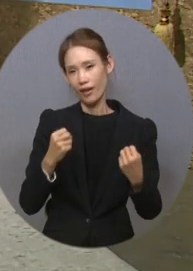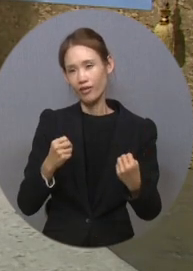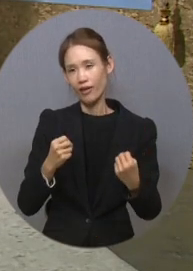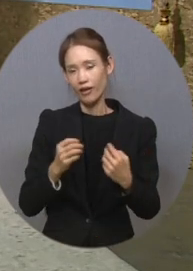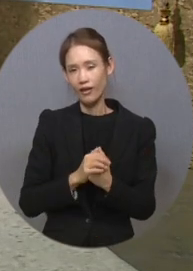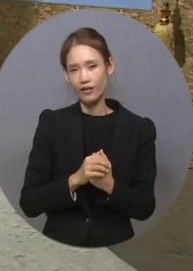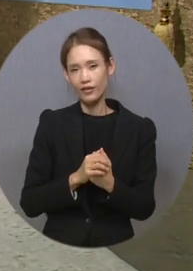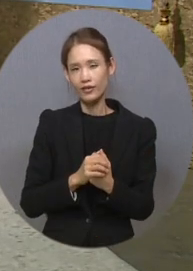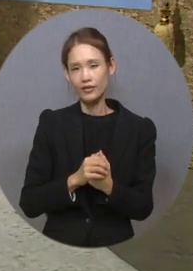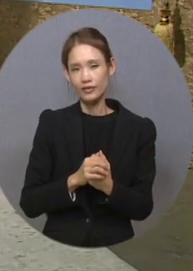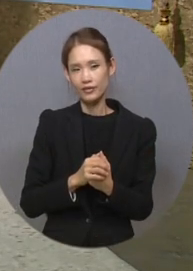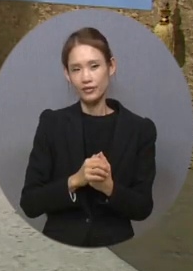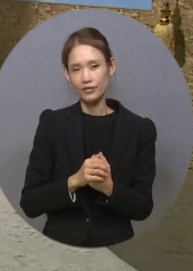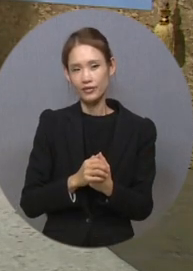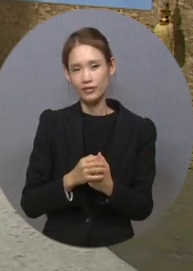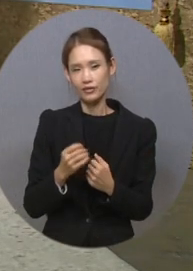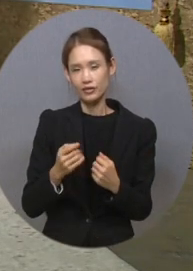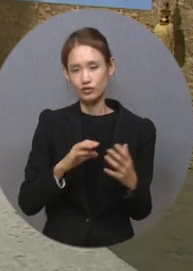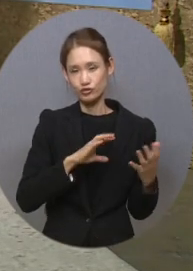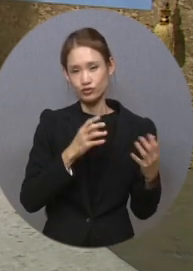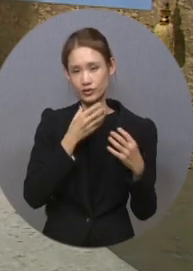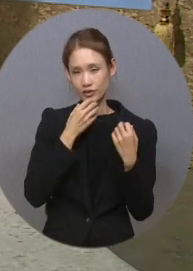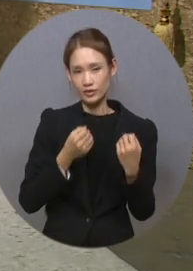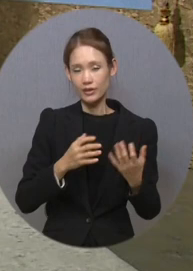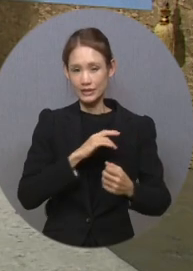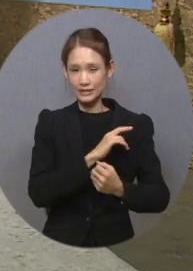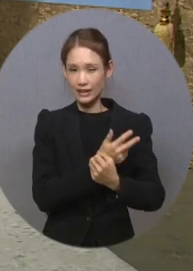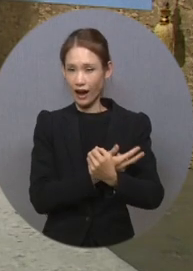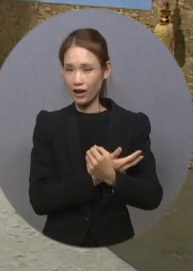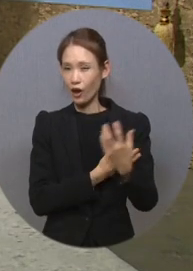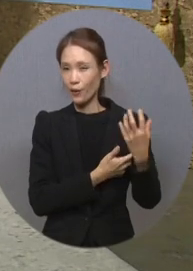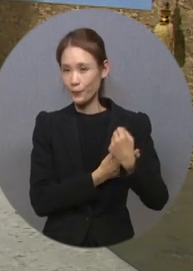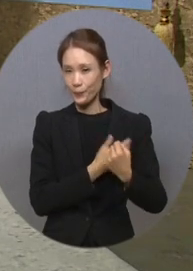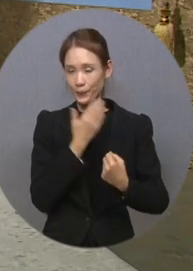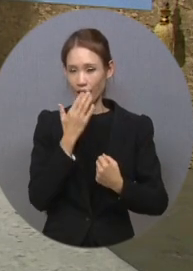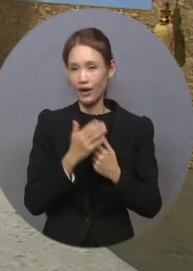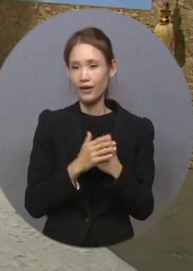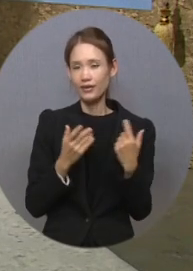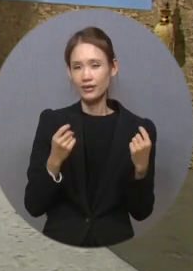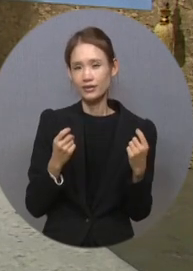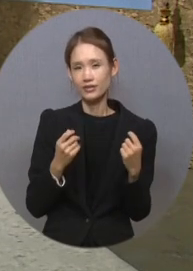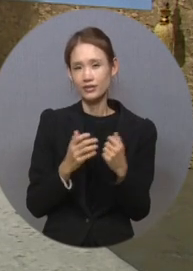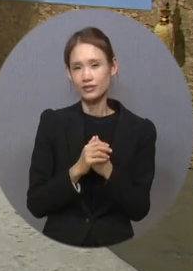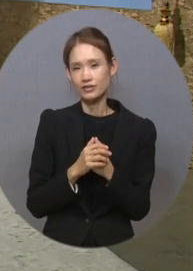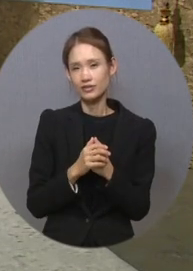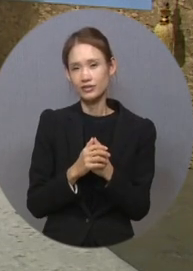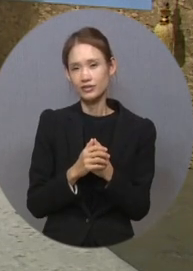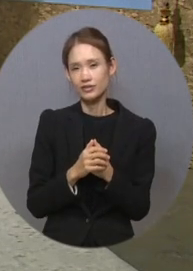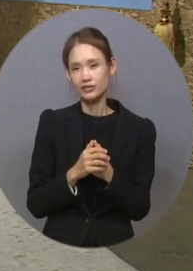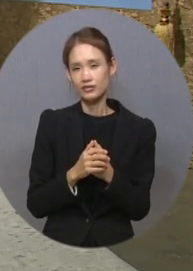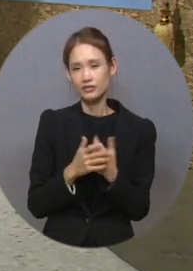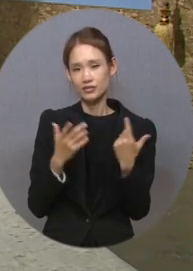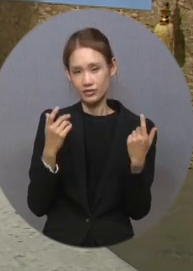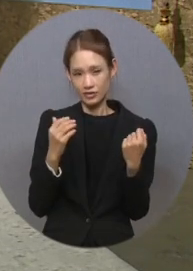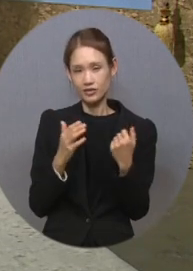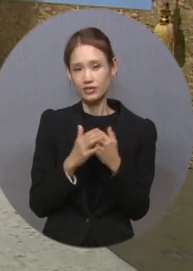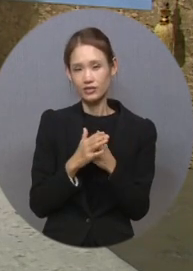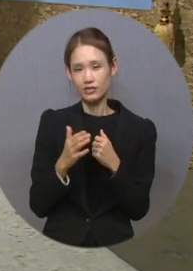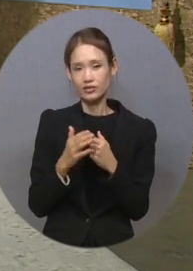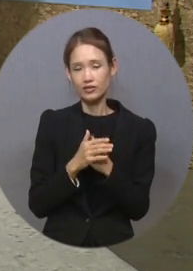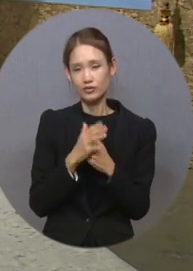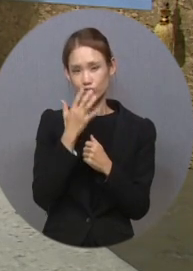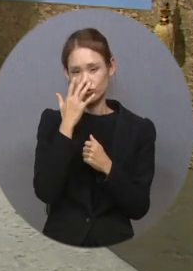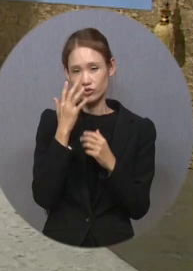오, 그렇기 때문에 또 사실 이런 국제 행사의 자격을 또 갖출 수 있지 않았나 싶어요. 그렇기 왜냐하면 때문에, 모르는 분들이 많을 것 같거든요.